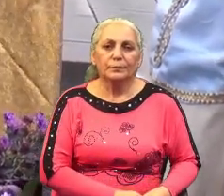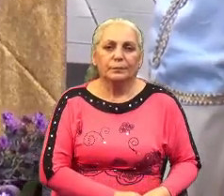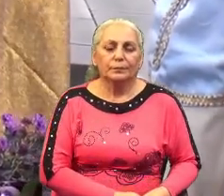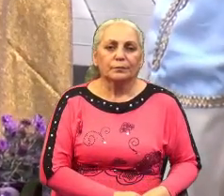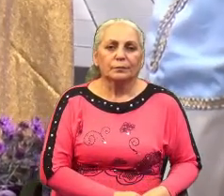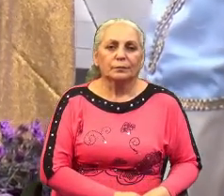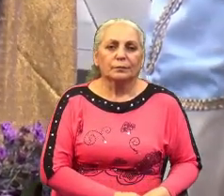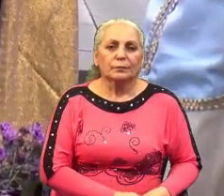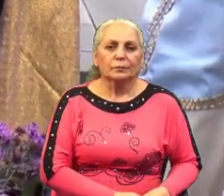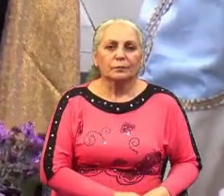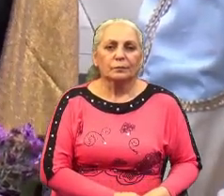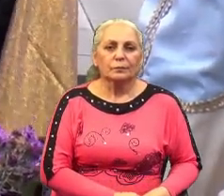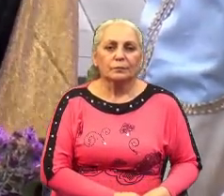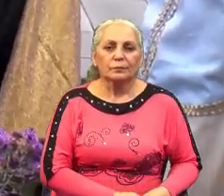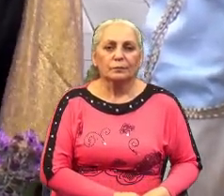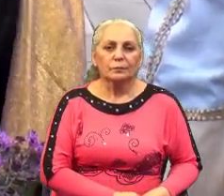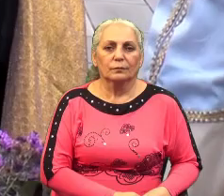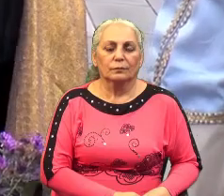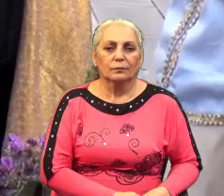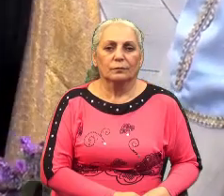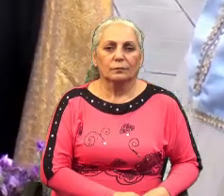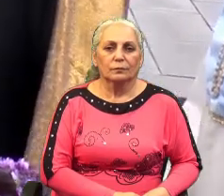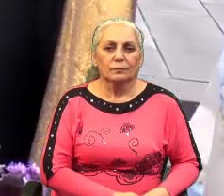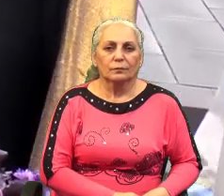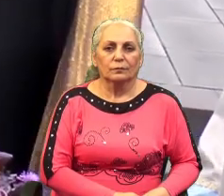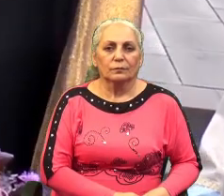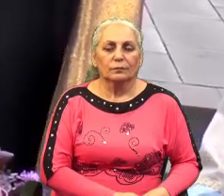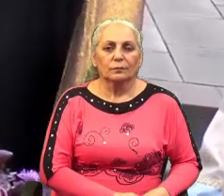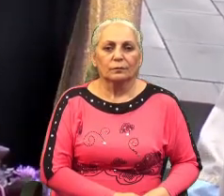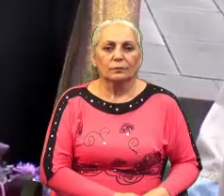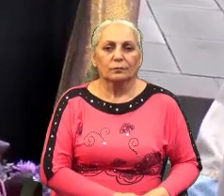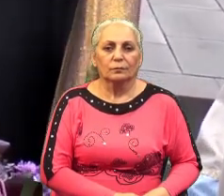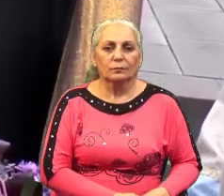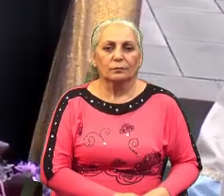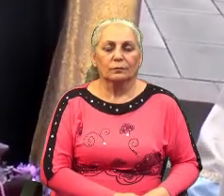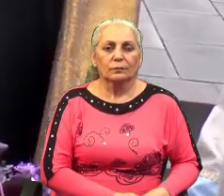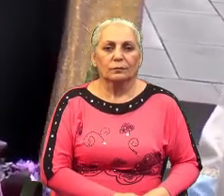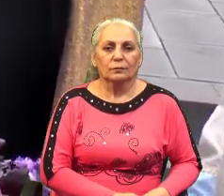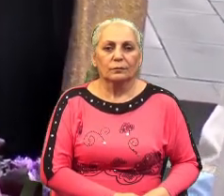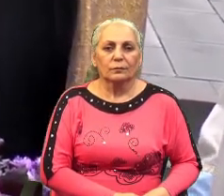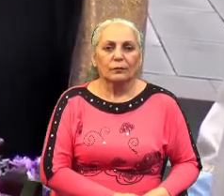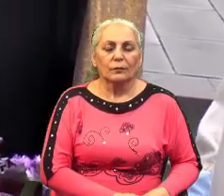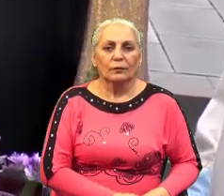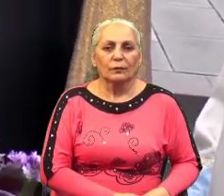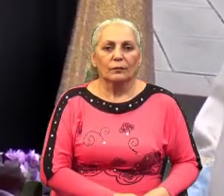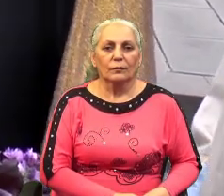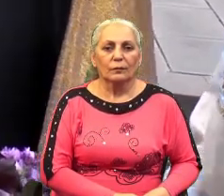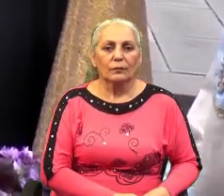Ava vuciuna venetsu Evan tok voetakom Evgeva